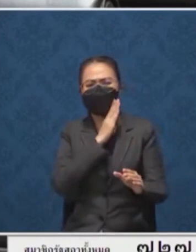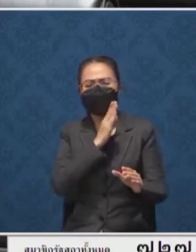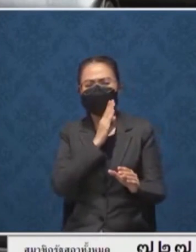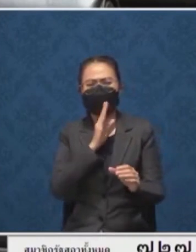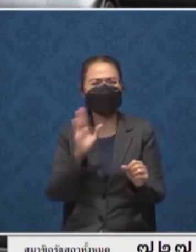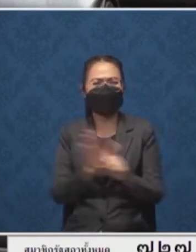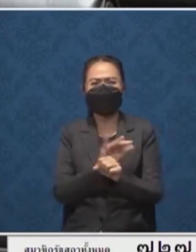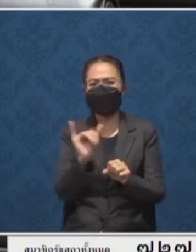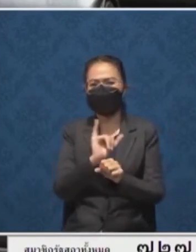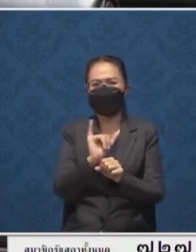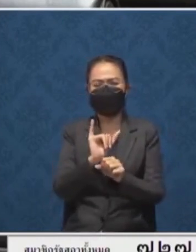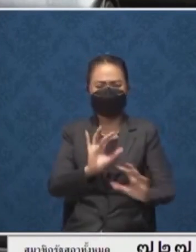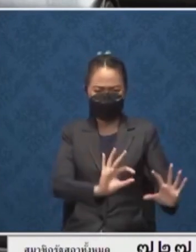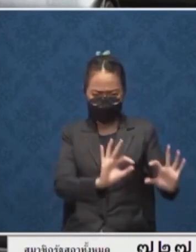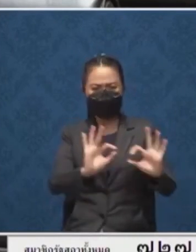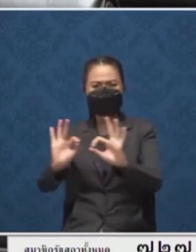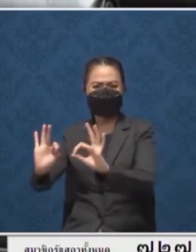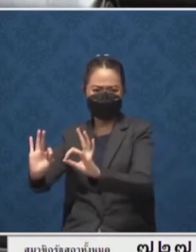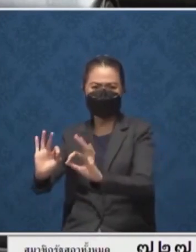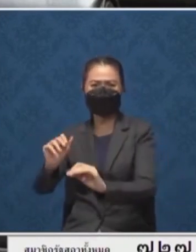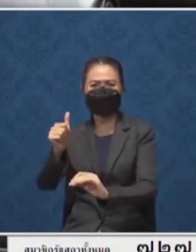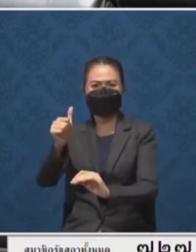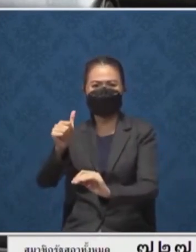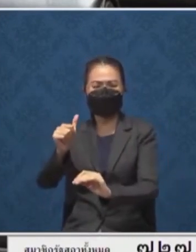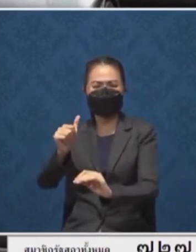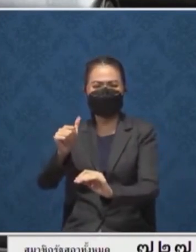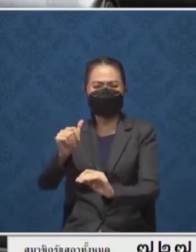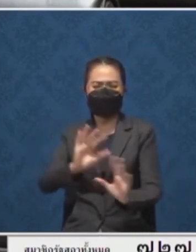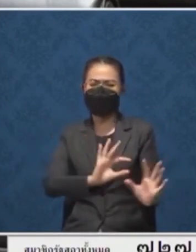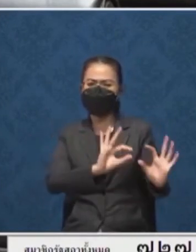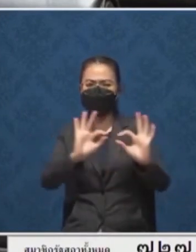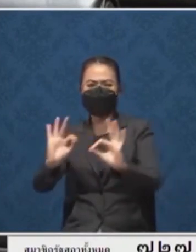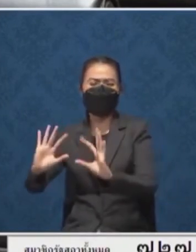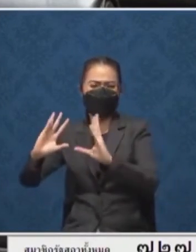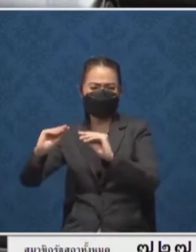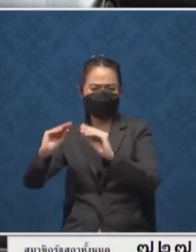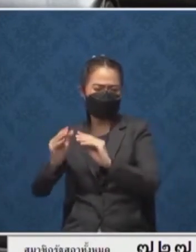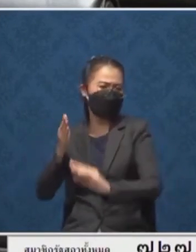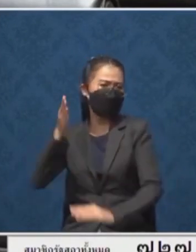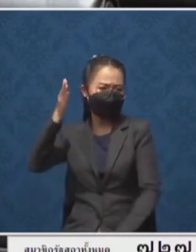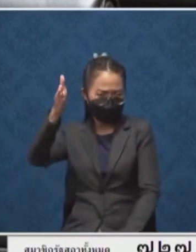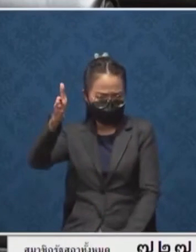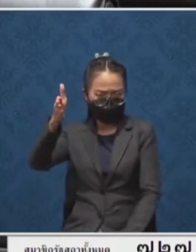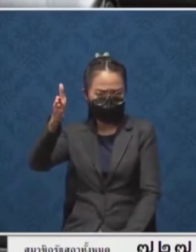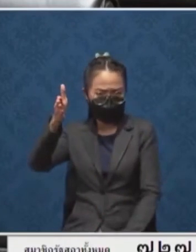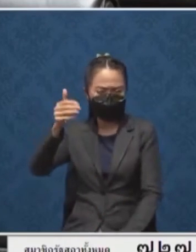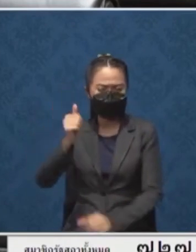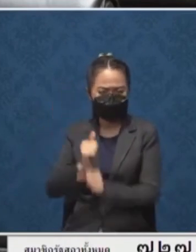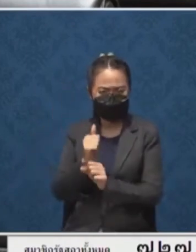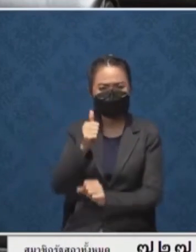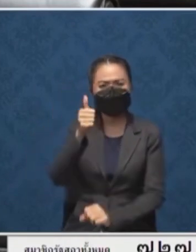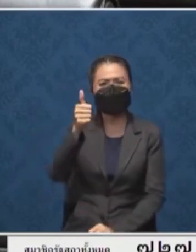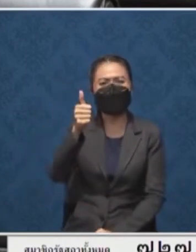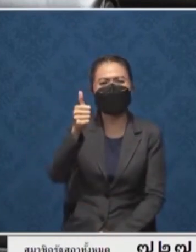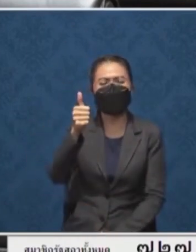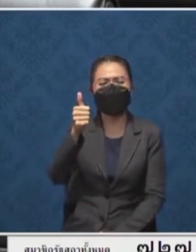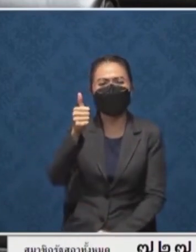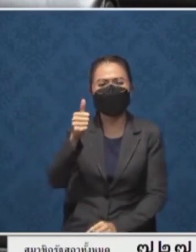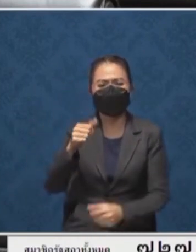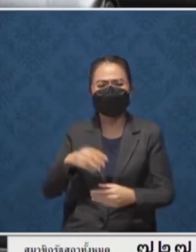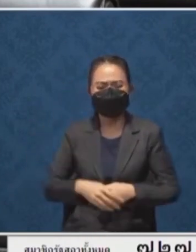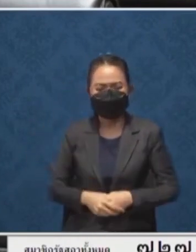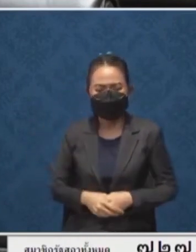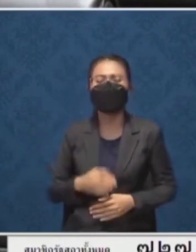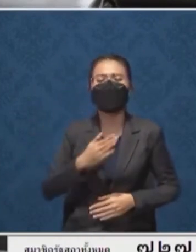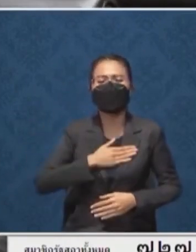อนนะครับ ครับ แล้วไปประชุมวันใหม่ครับท่านประธานครับ ครับเมื่อกี้นี้เพียงแต่ผมปรึกษ